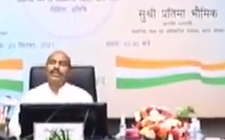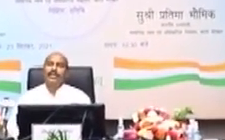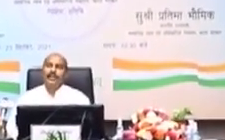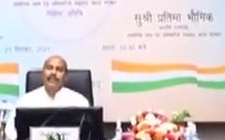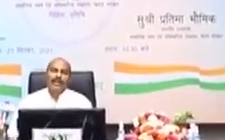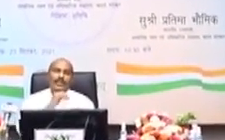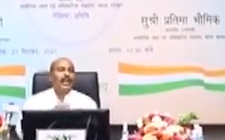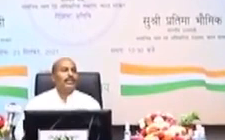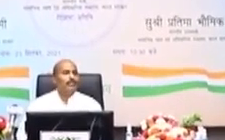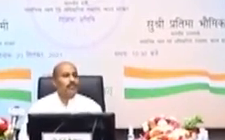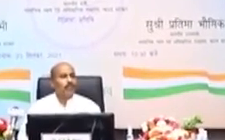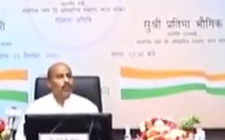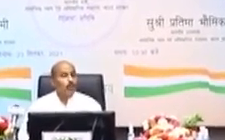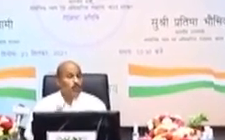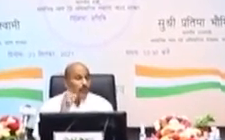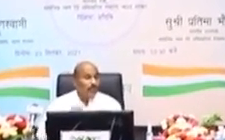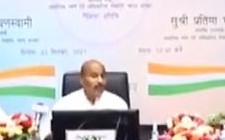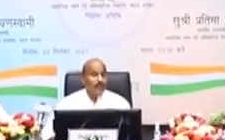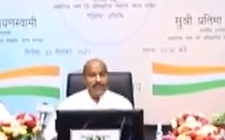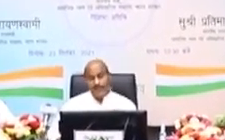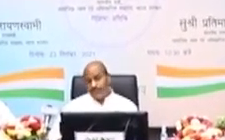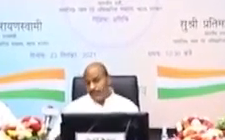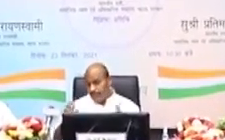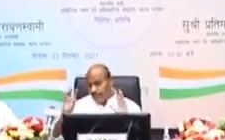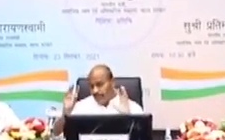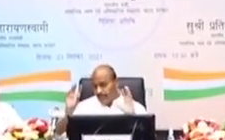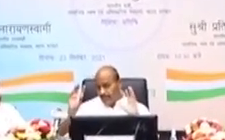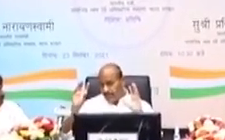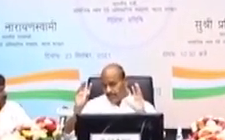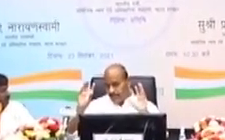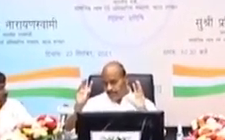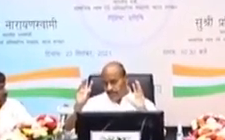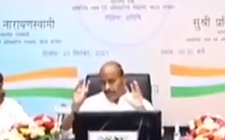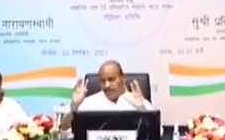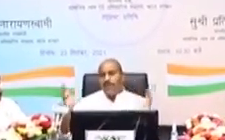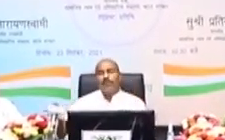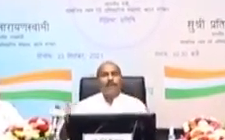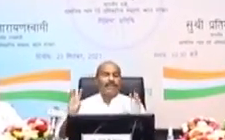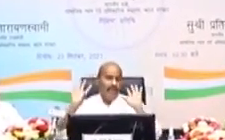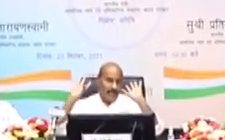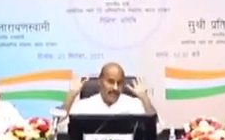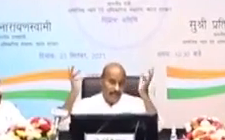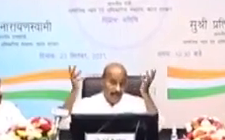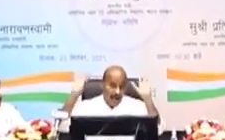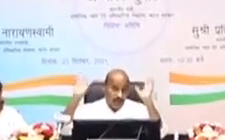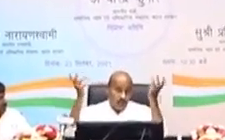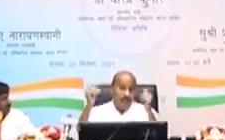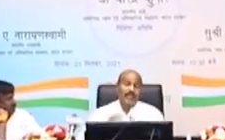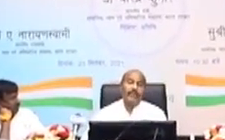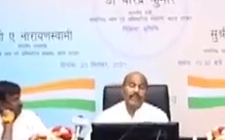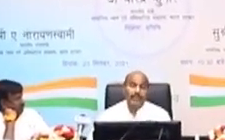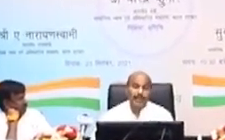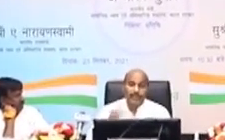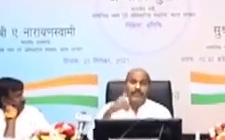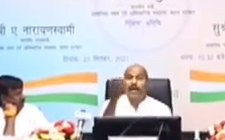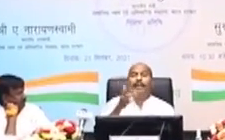पूछा कि आज क्या है। उस बच्चे ने जो है ना, जैसे अभी हमने तालियों के मार्फत ना करके हाथों की इस